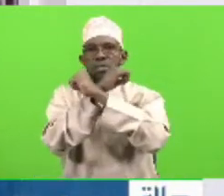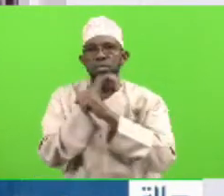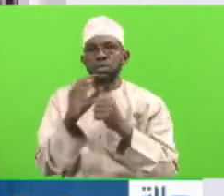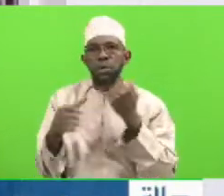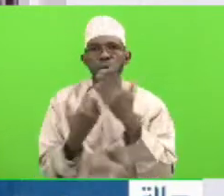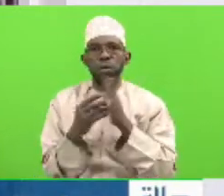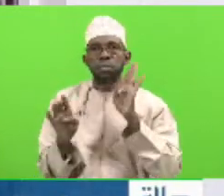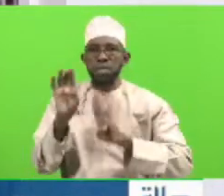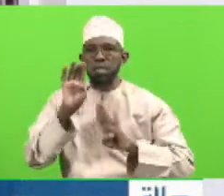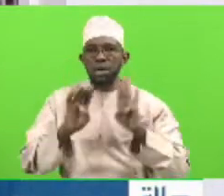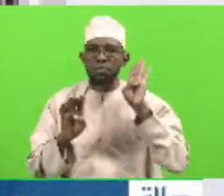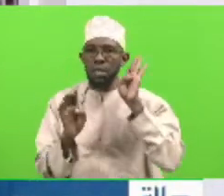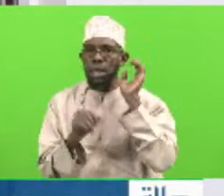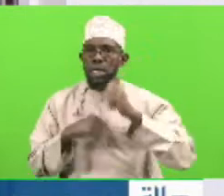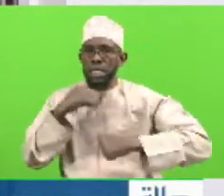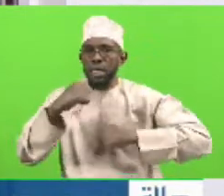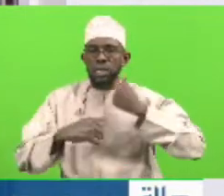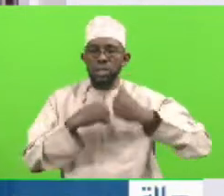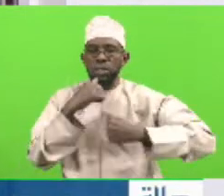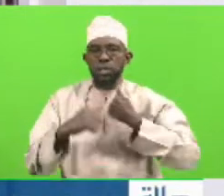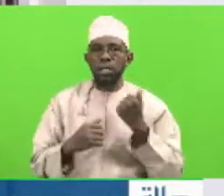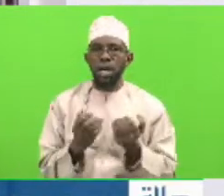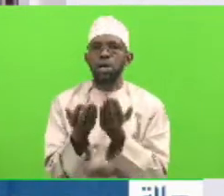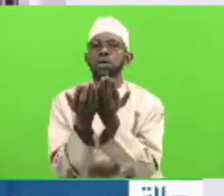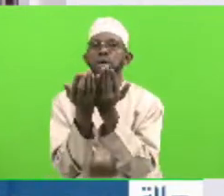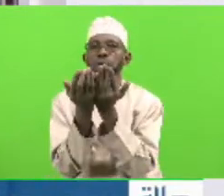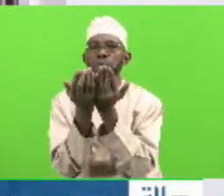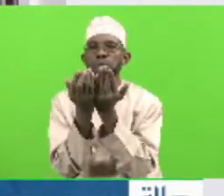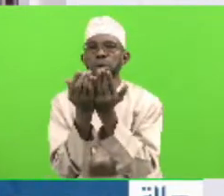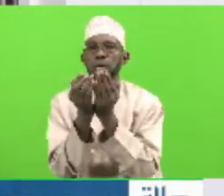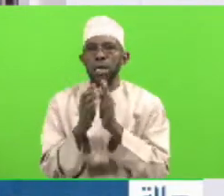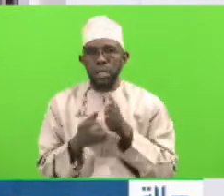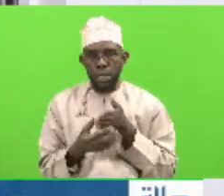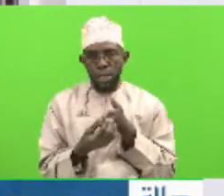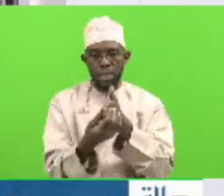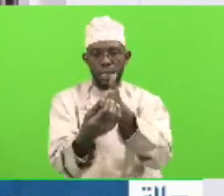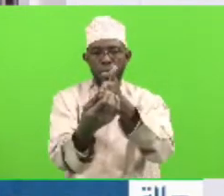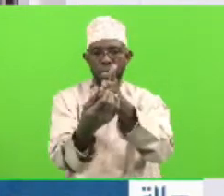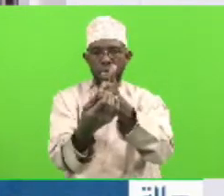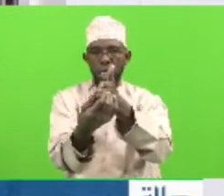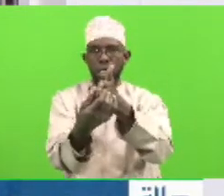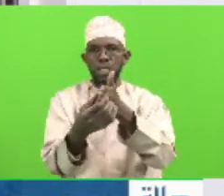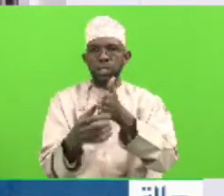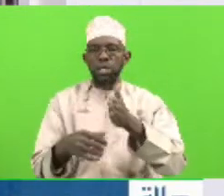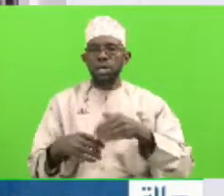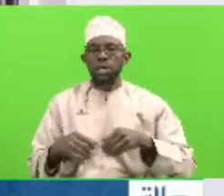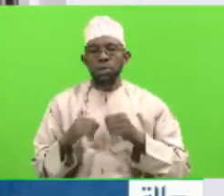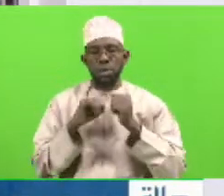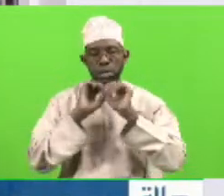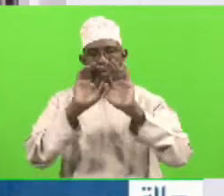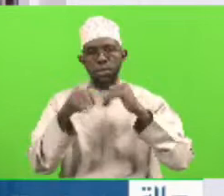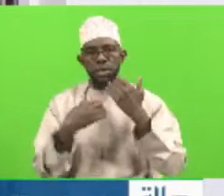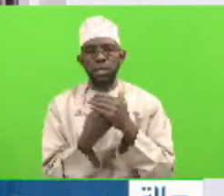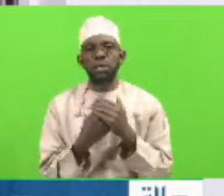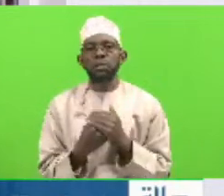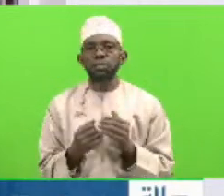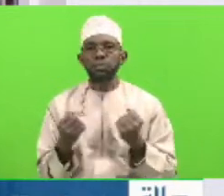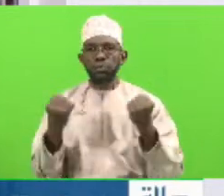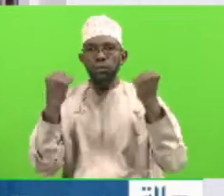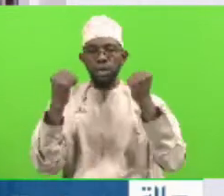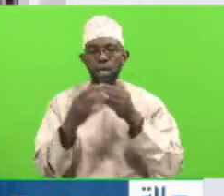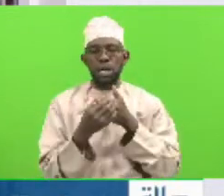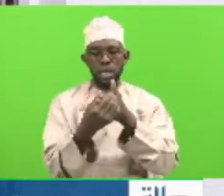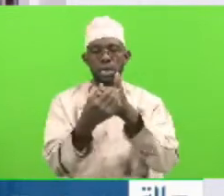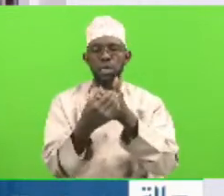الأخلاق والأعمال والأهواء. اللهم إنا نسألك الهدى والتقى والعفاف والغنى. اللهم إنا نسألك